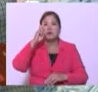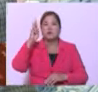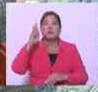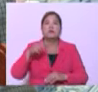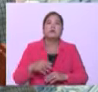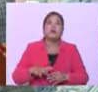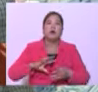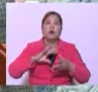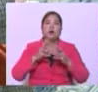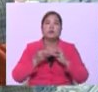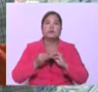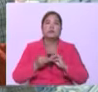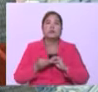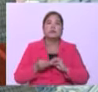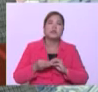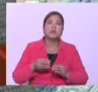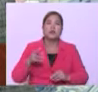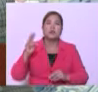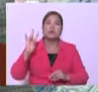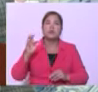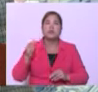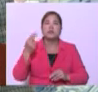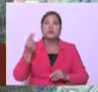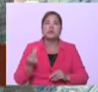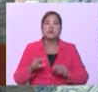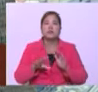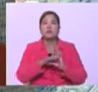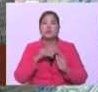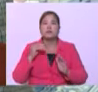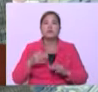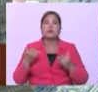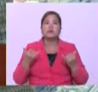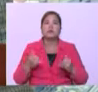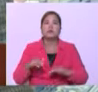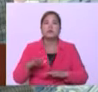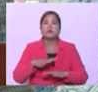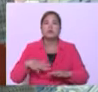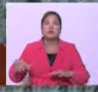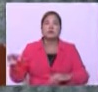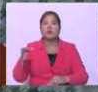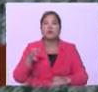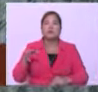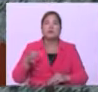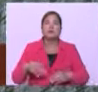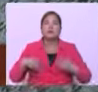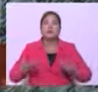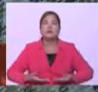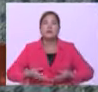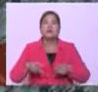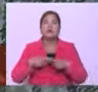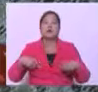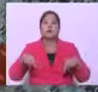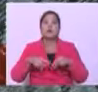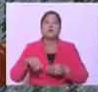вопрос на общенациональный референдум, как инструмент демократии. Сегодня в нашей области жители и общественные организации также